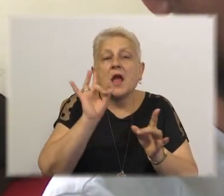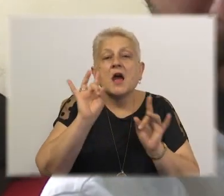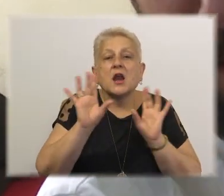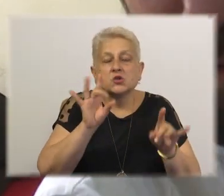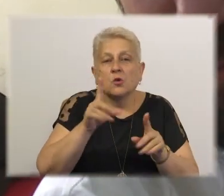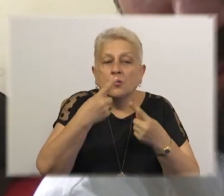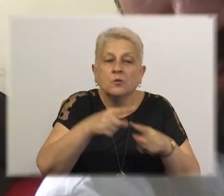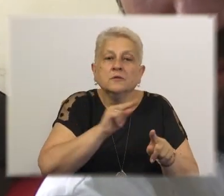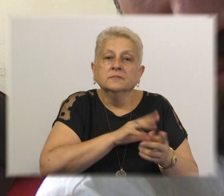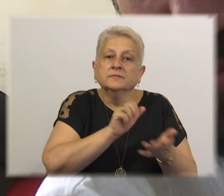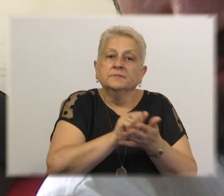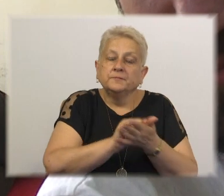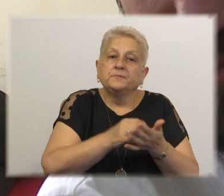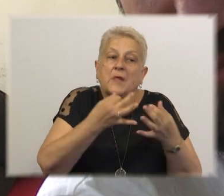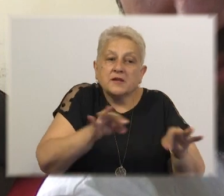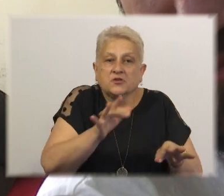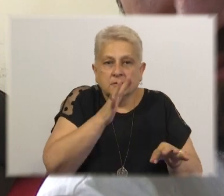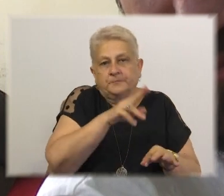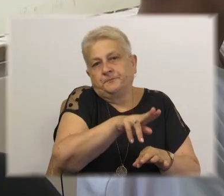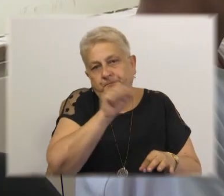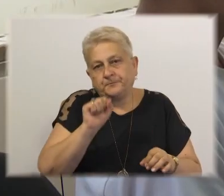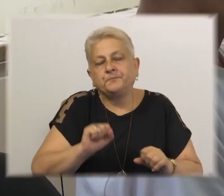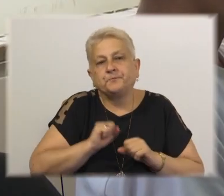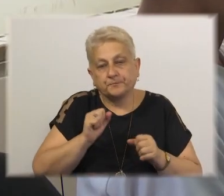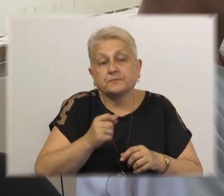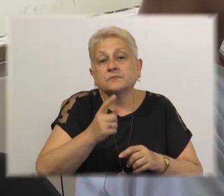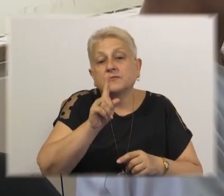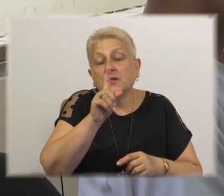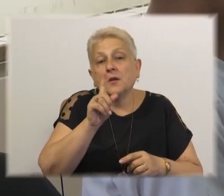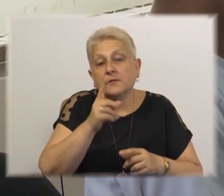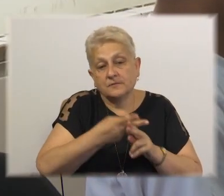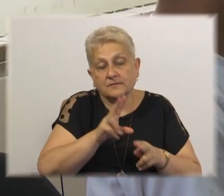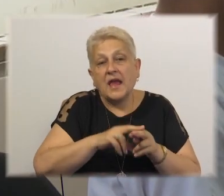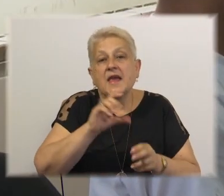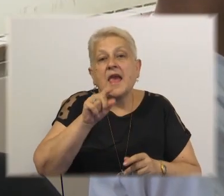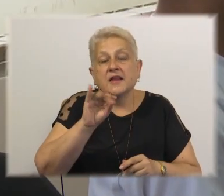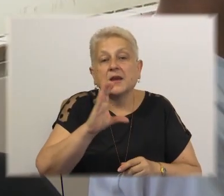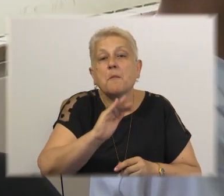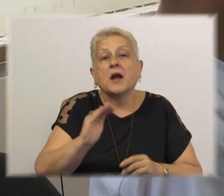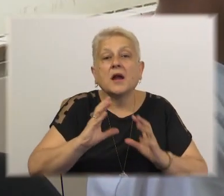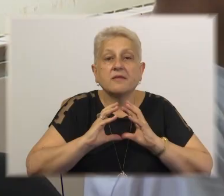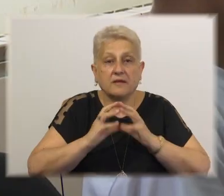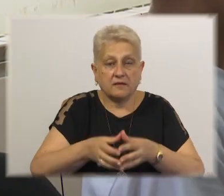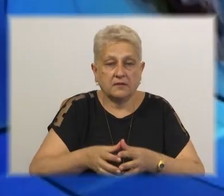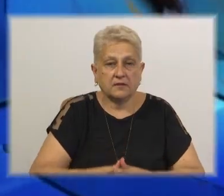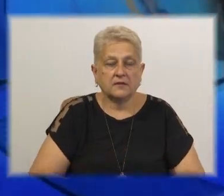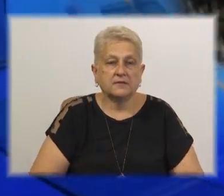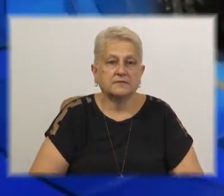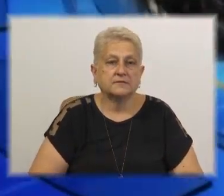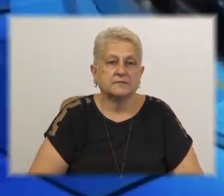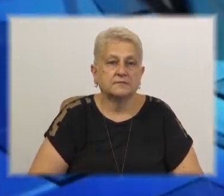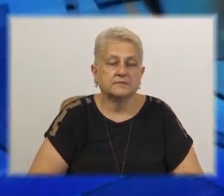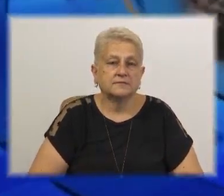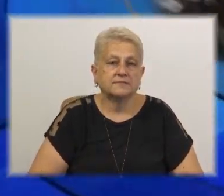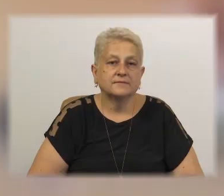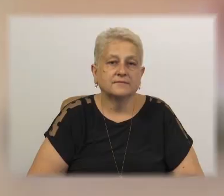ռեժիսորի մեկ այլ աշխատանքից ազատ ժամանակ։ Միրան Հունանյան, Հենրիկ Սիմոնյան, Մանկական Երկիր։